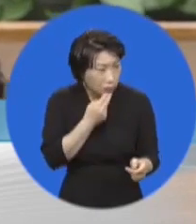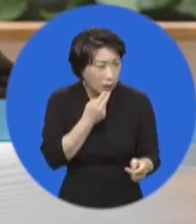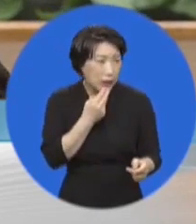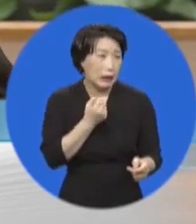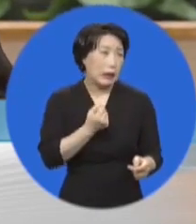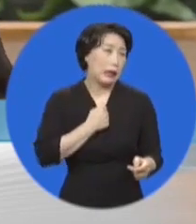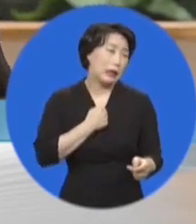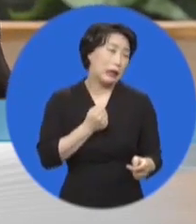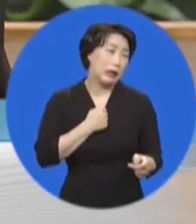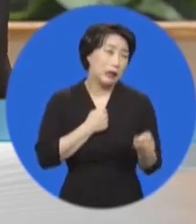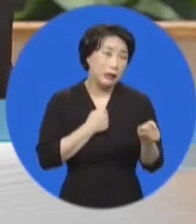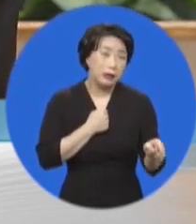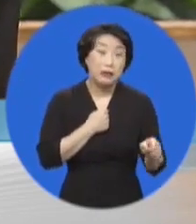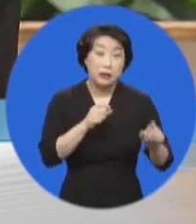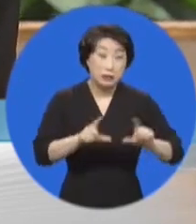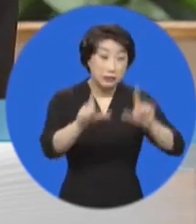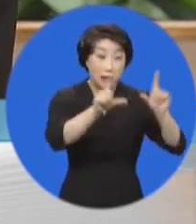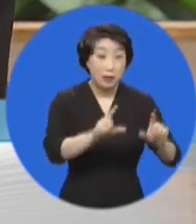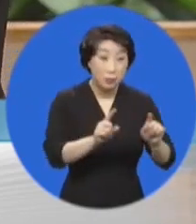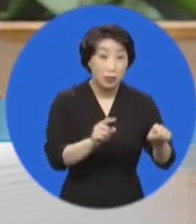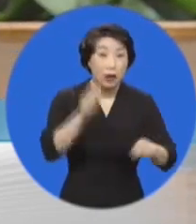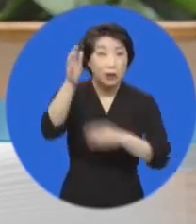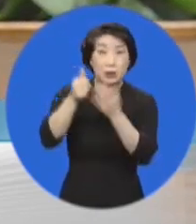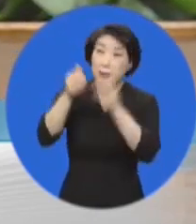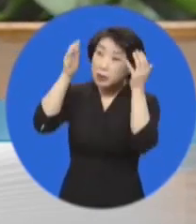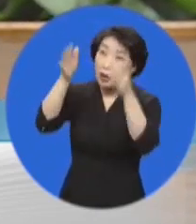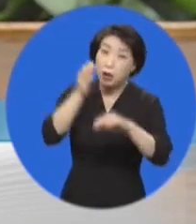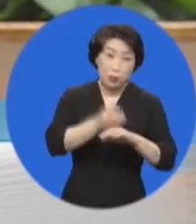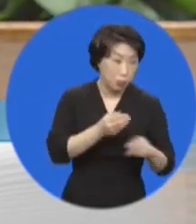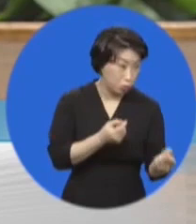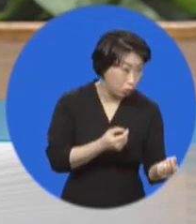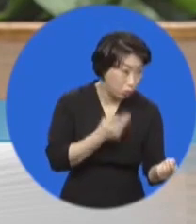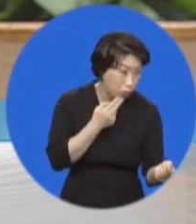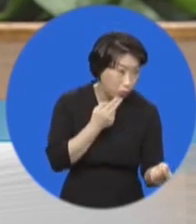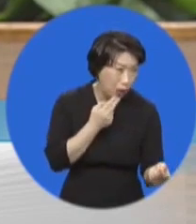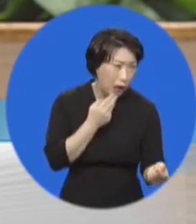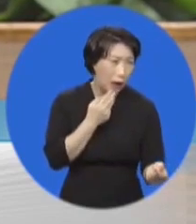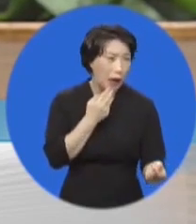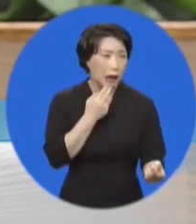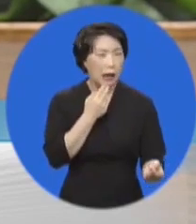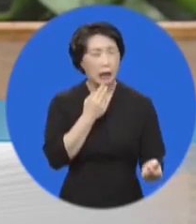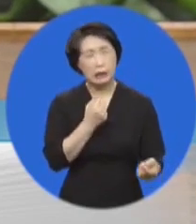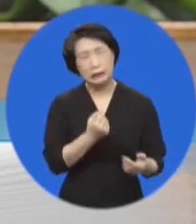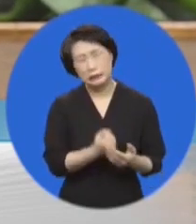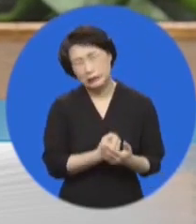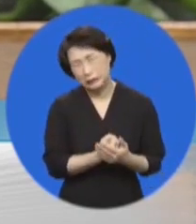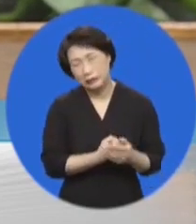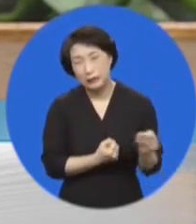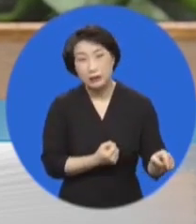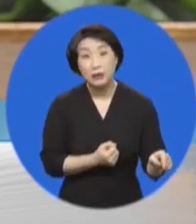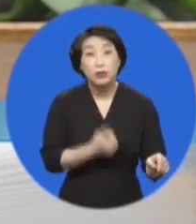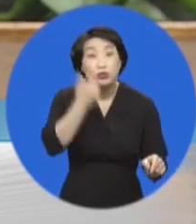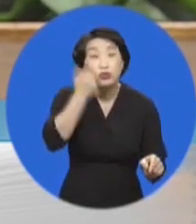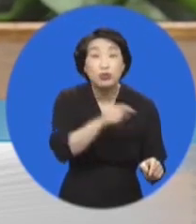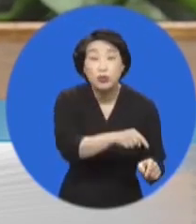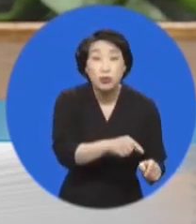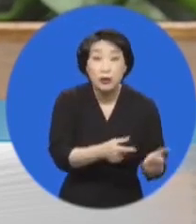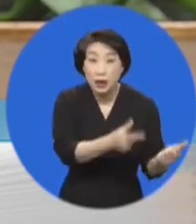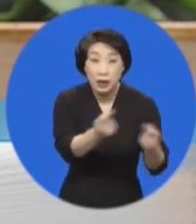없고 그 사람의 삶 속에는 하나님을 향한 감사는 볼 수가 없다. 어느 님이와 같이